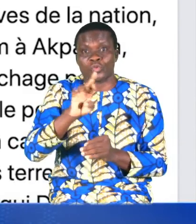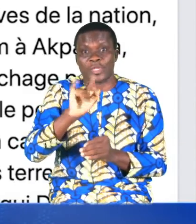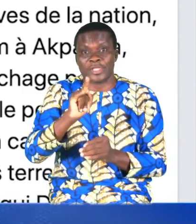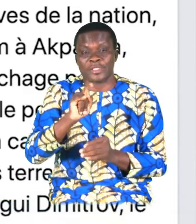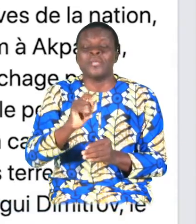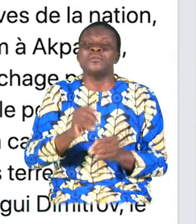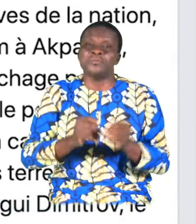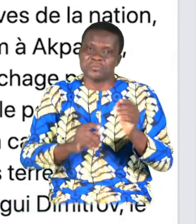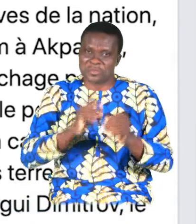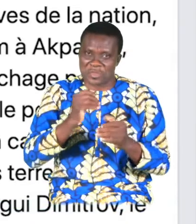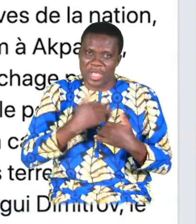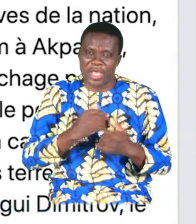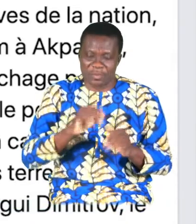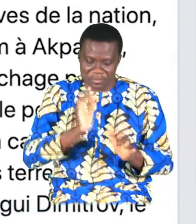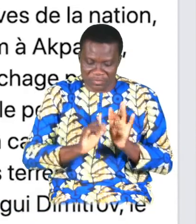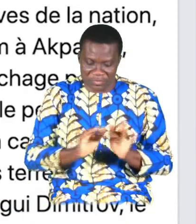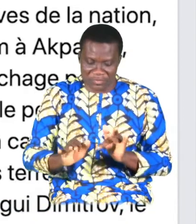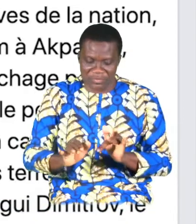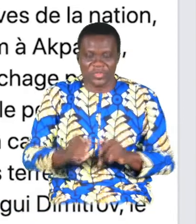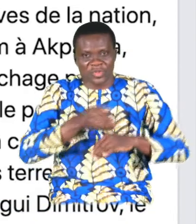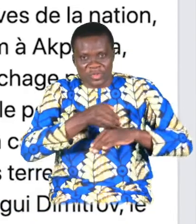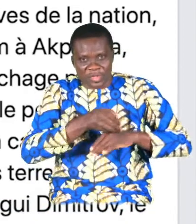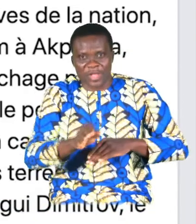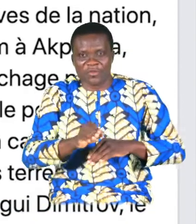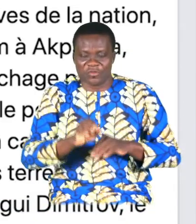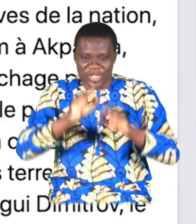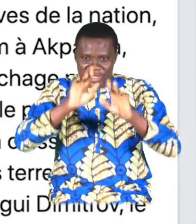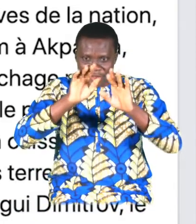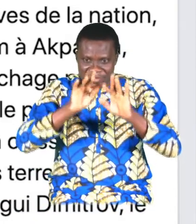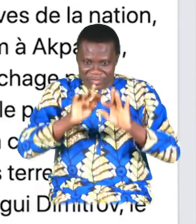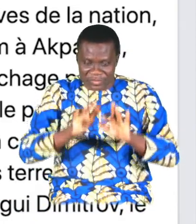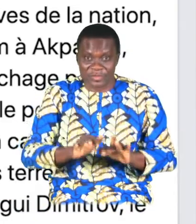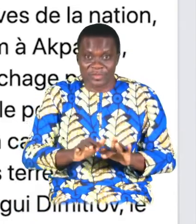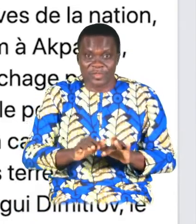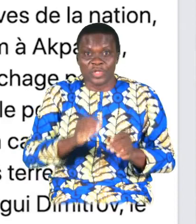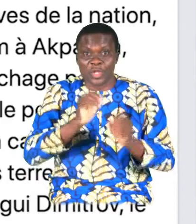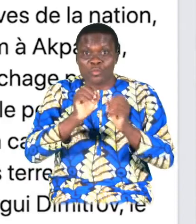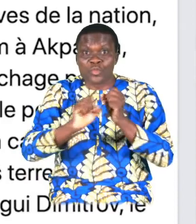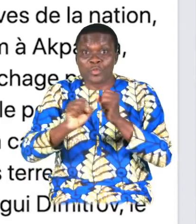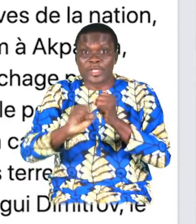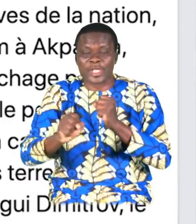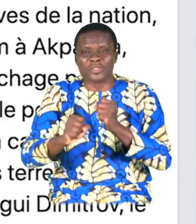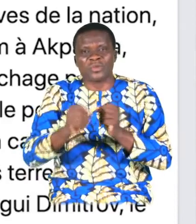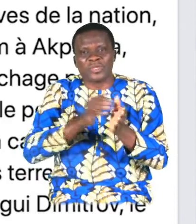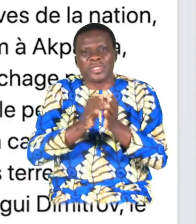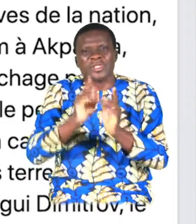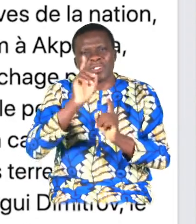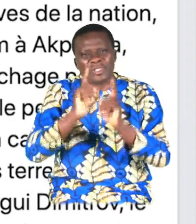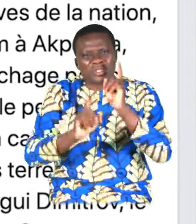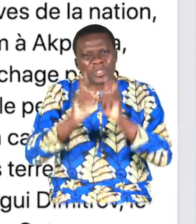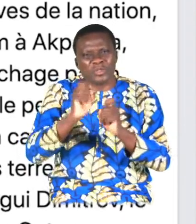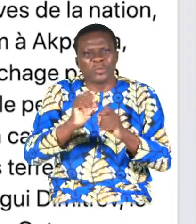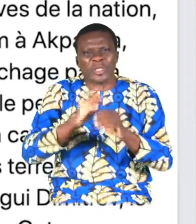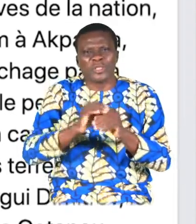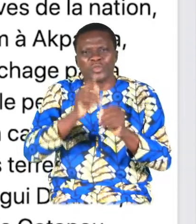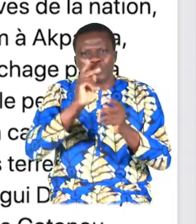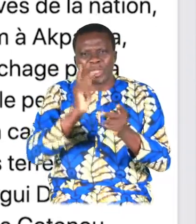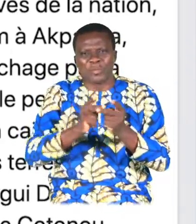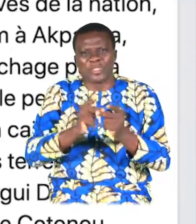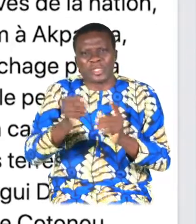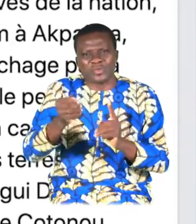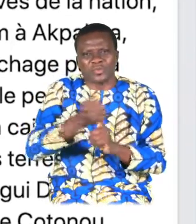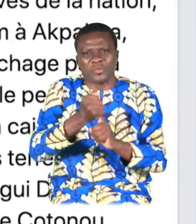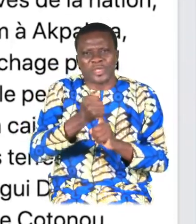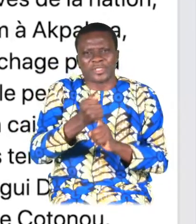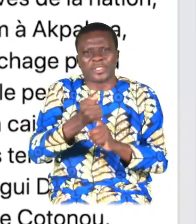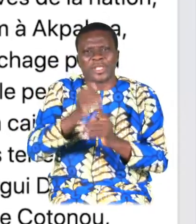réseaux sociaux, lâche une longue publication sur Facebook. Dans la publication, il s'interroge sur la pertinence du maintien